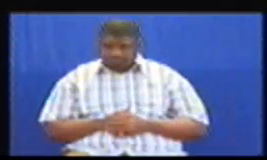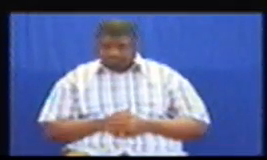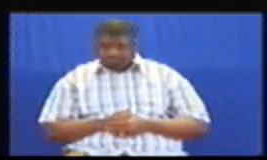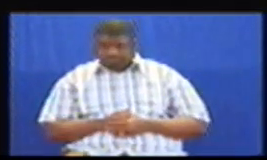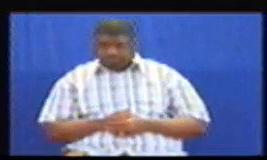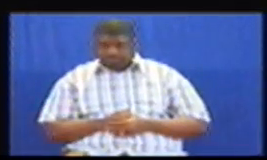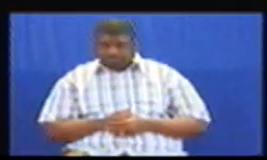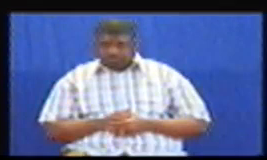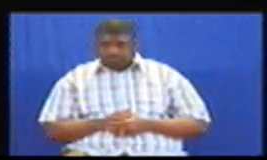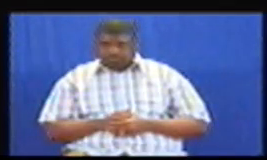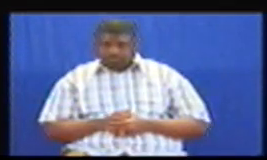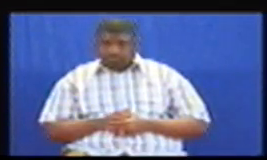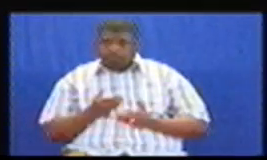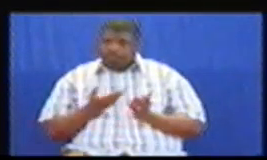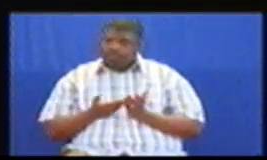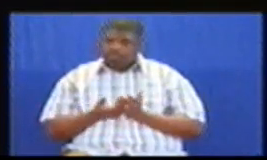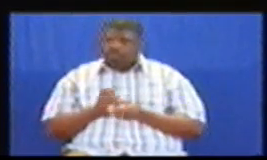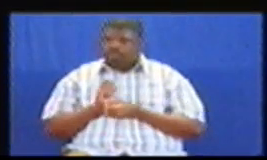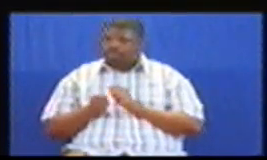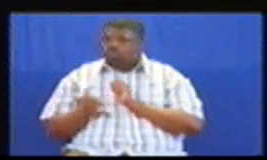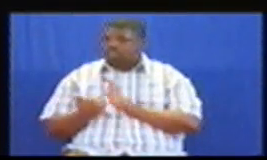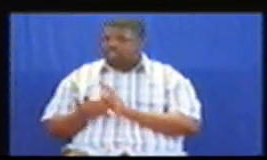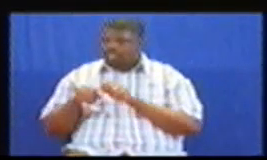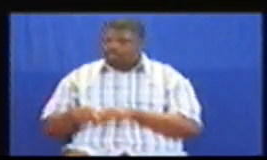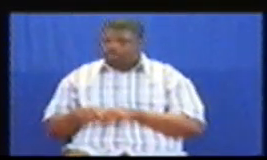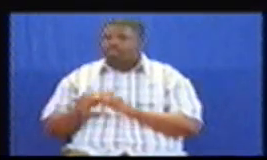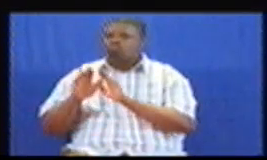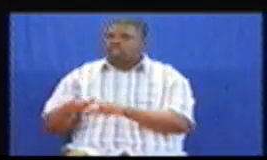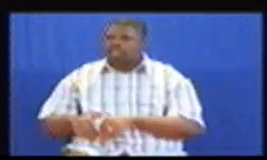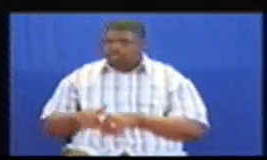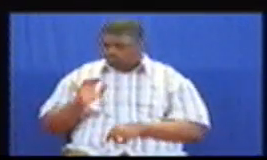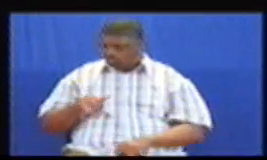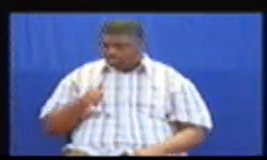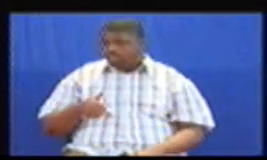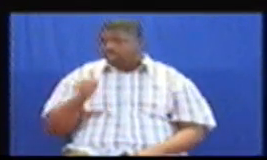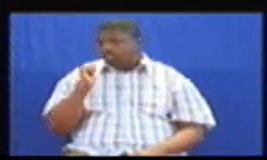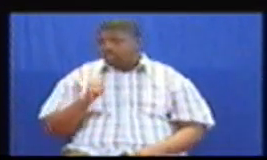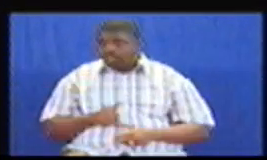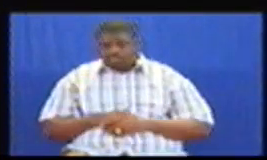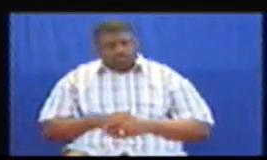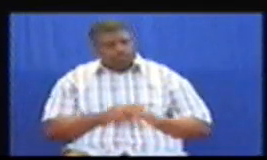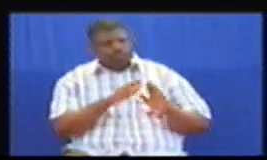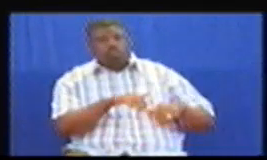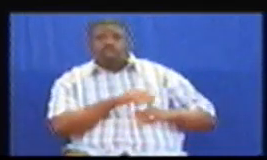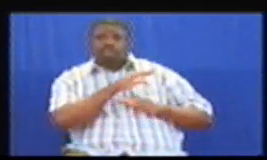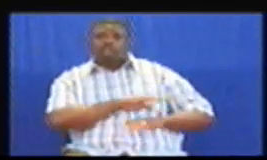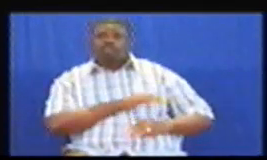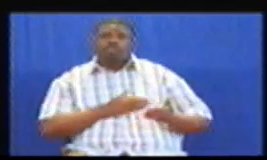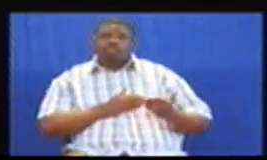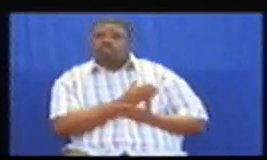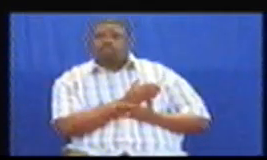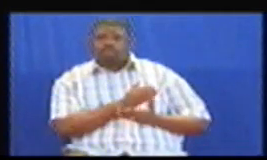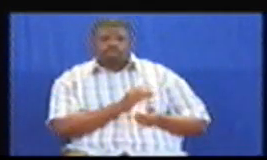Na tulileta mapendekezo mabadiliko ya sheria hapa bungeni mwaka jana, na bunge liliridhia kupitisha